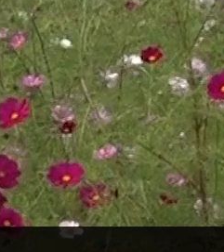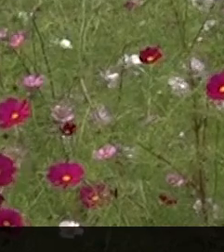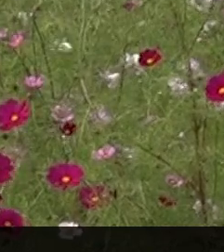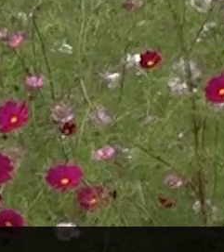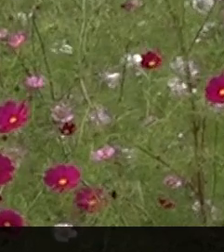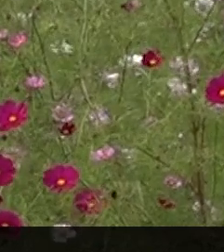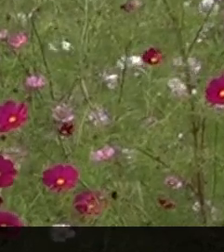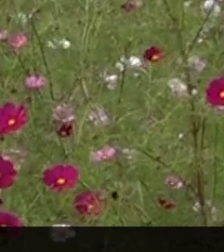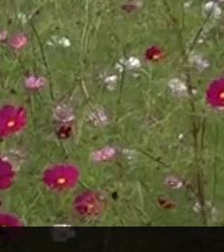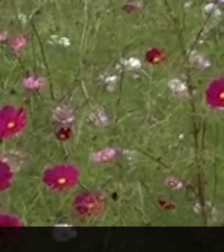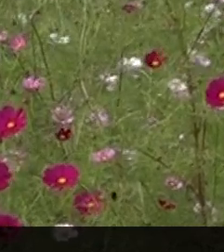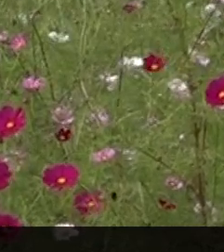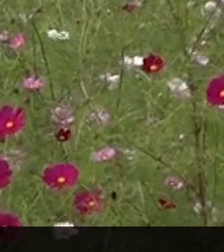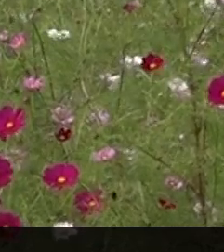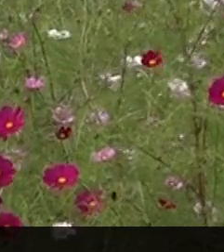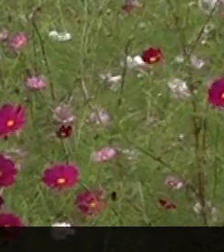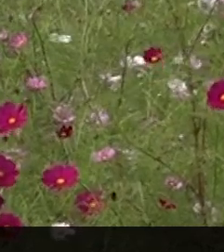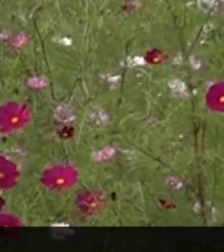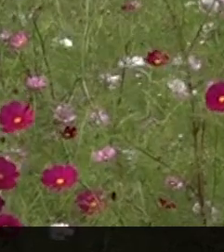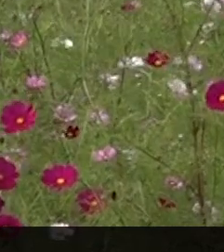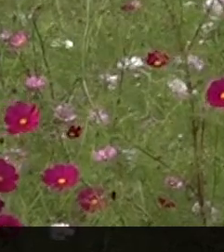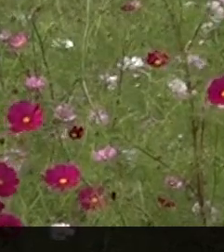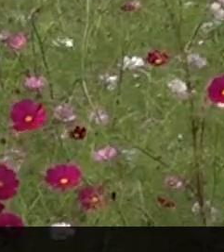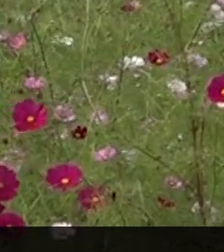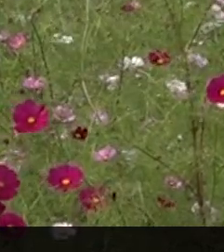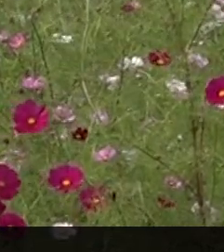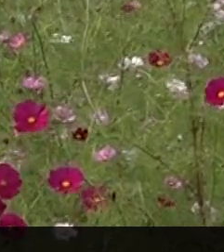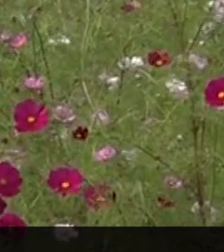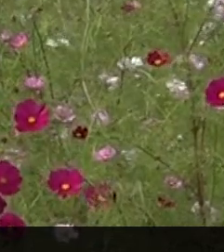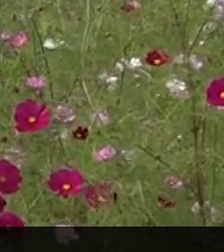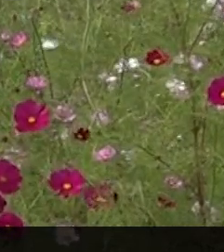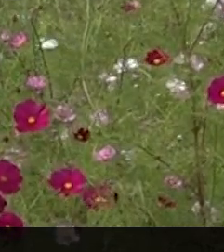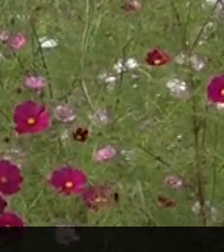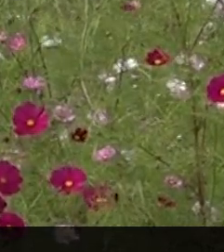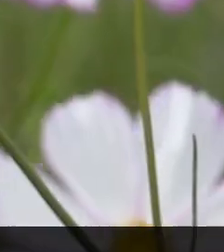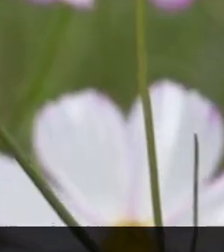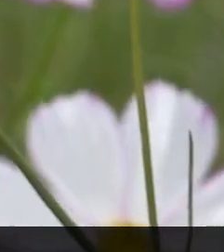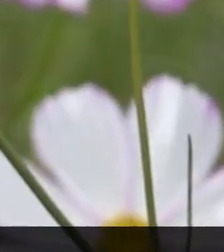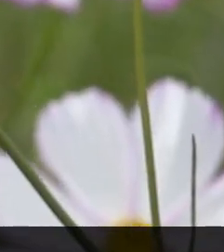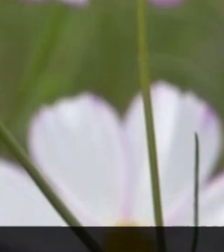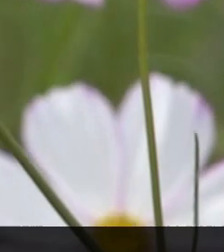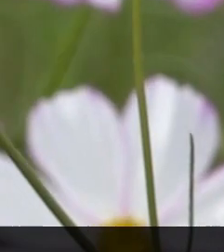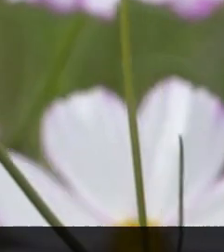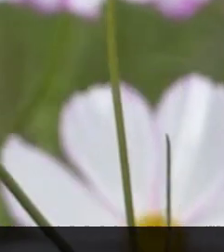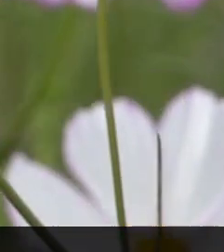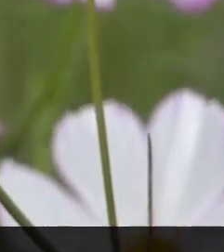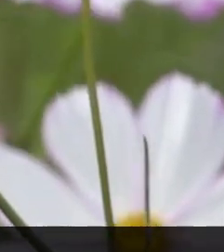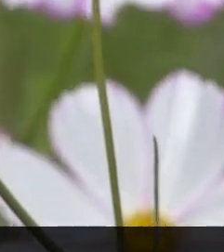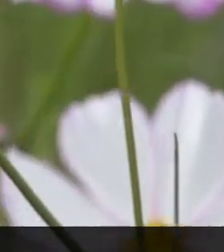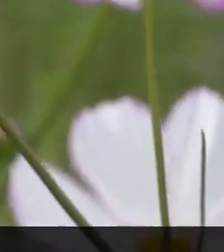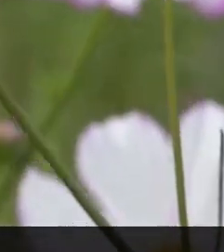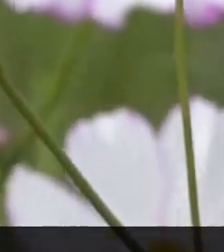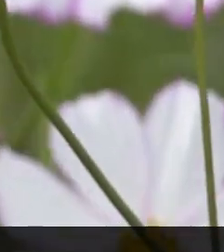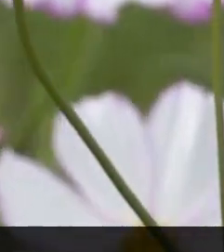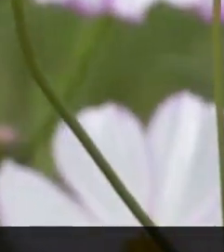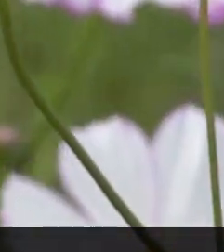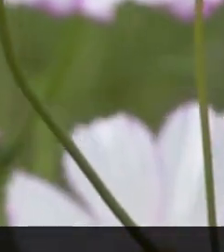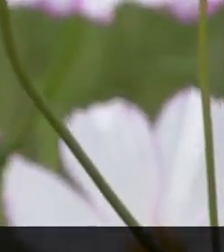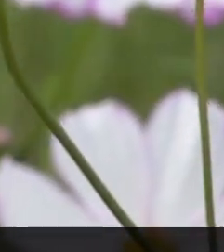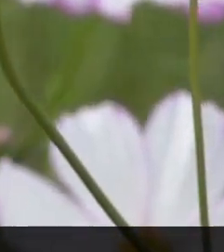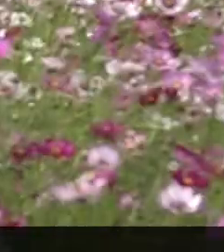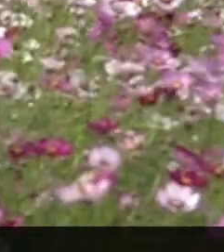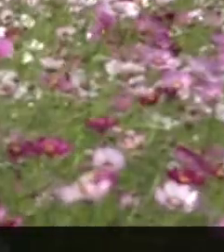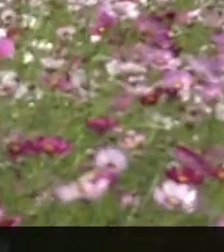약 12,000제곱미터 규모로 조성되어 천안의 명소로 자리 잡았는데요. 꽃망울을 터뜨리며 만개한